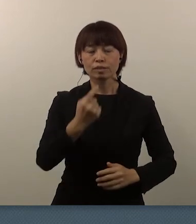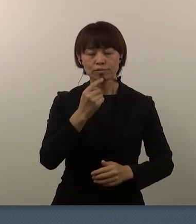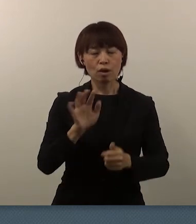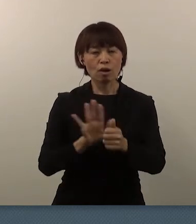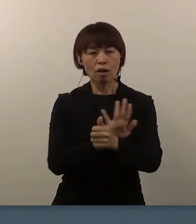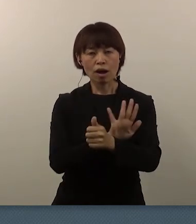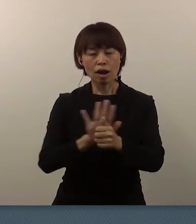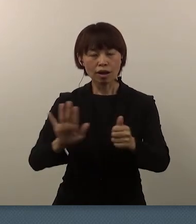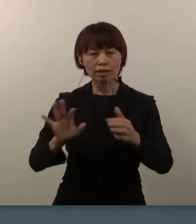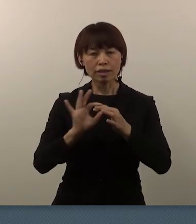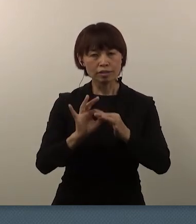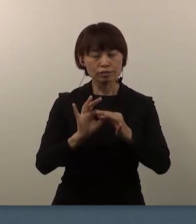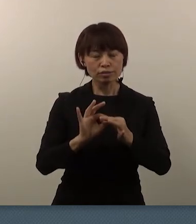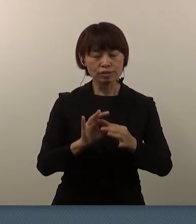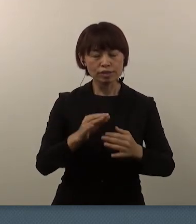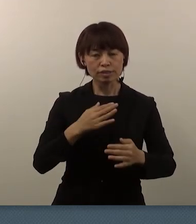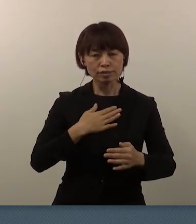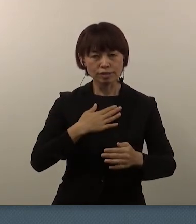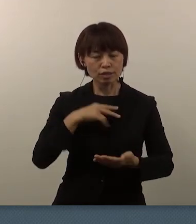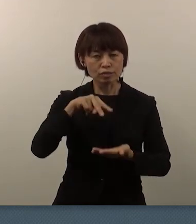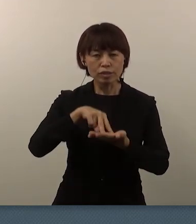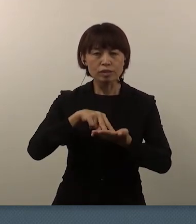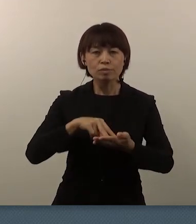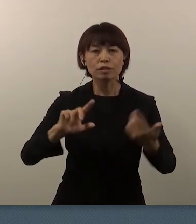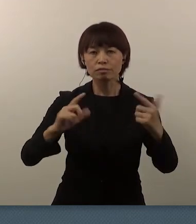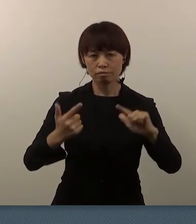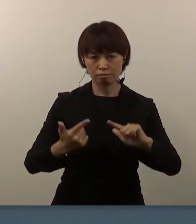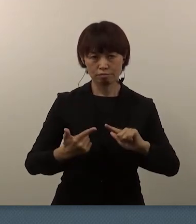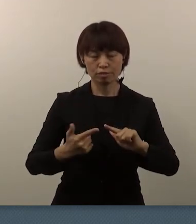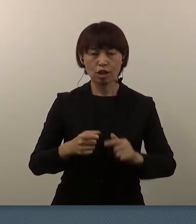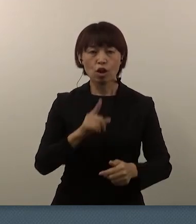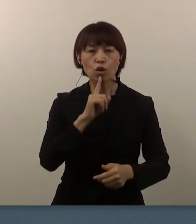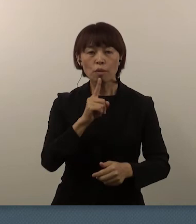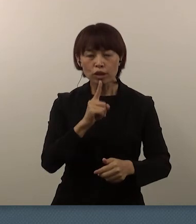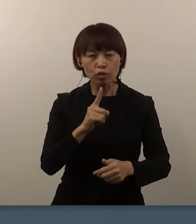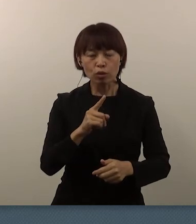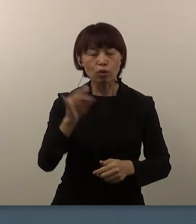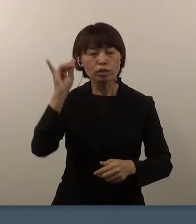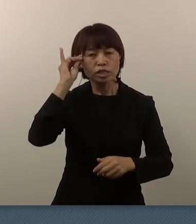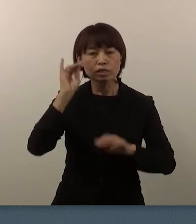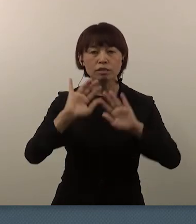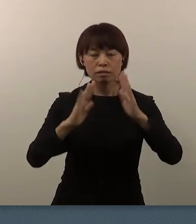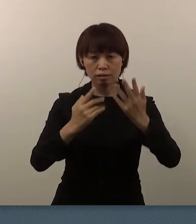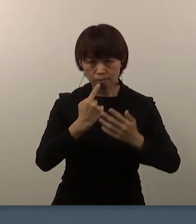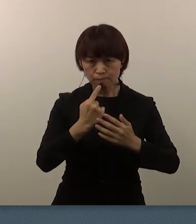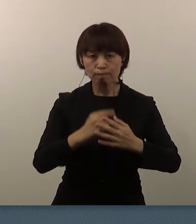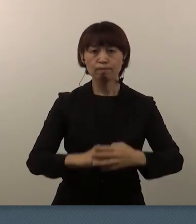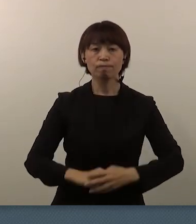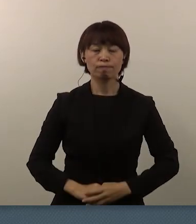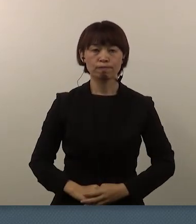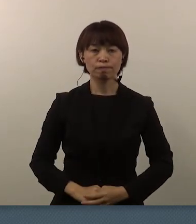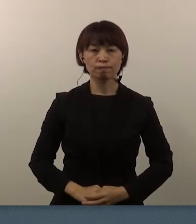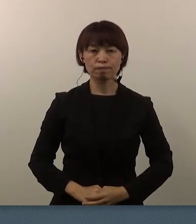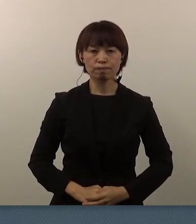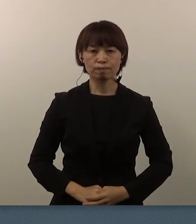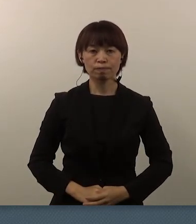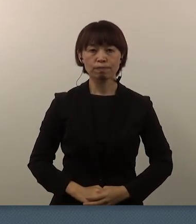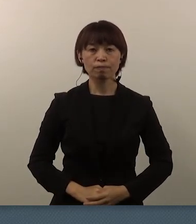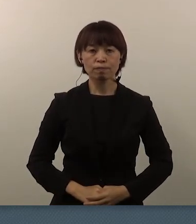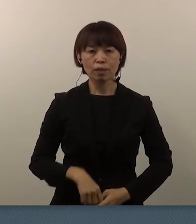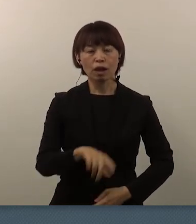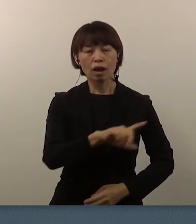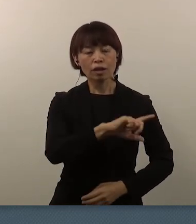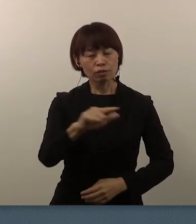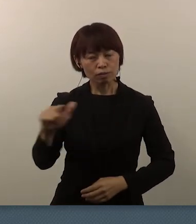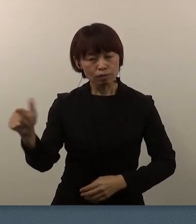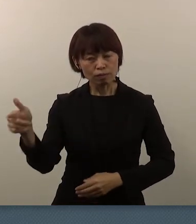ないし、それに対してコメントするだけの知識もないですね。まあ、いろんなことの配慮があった